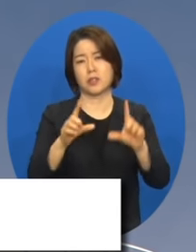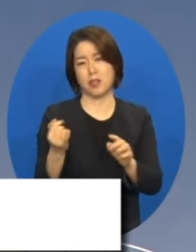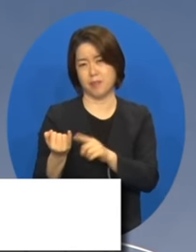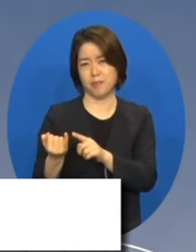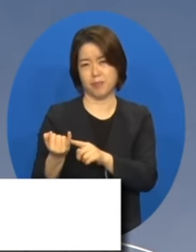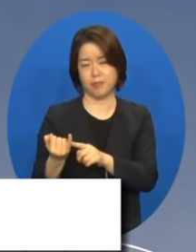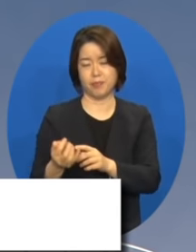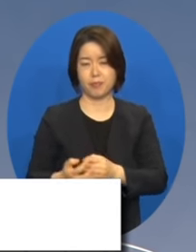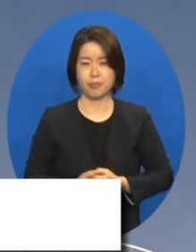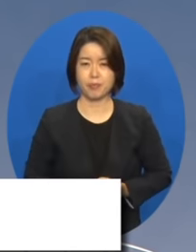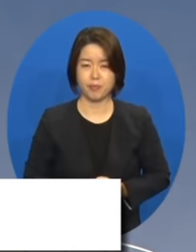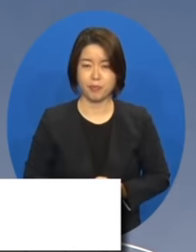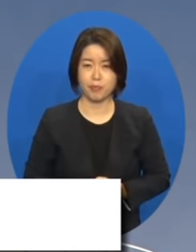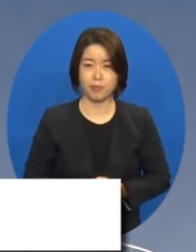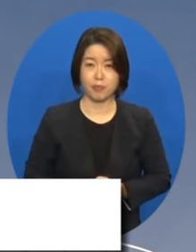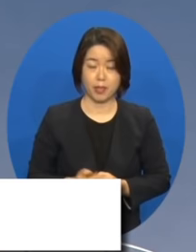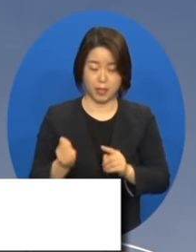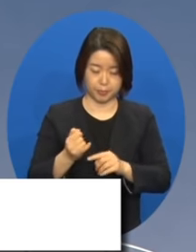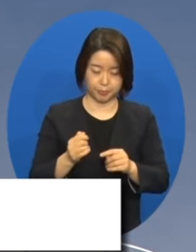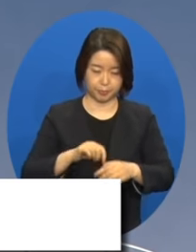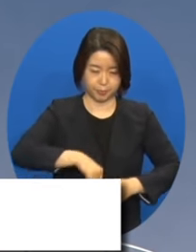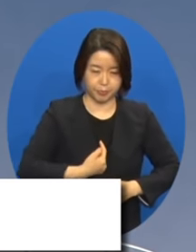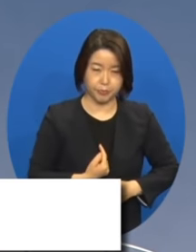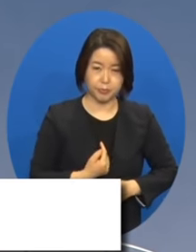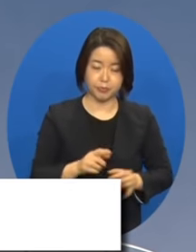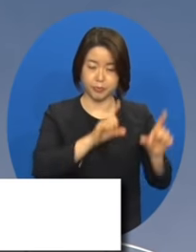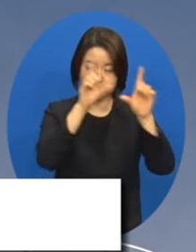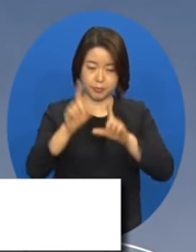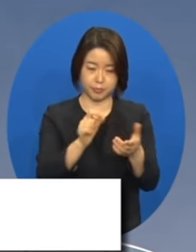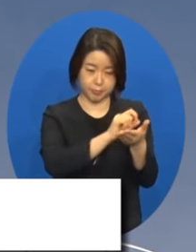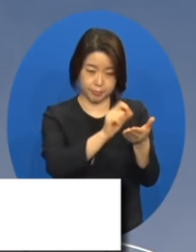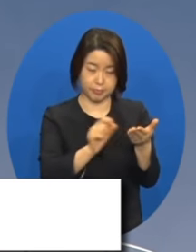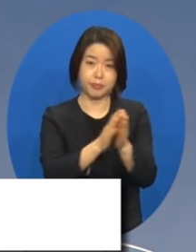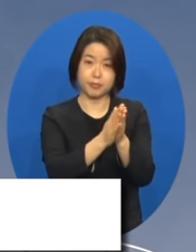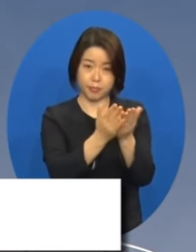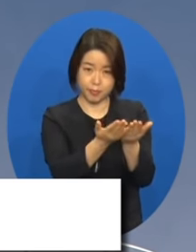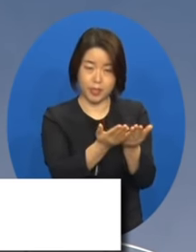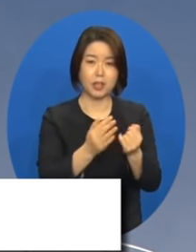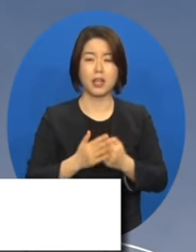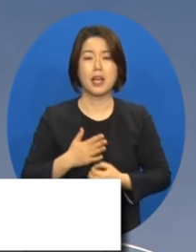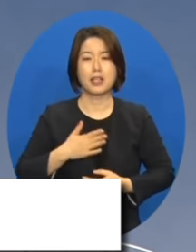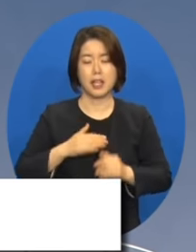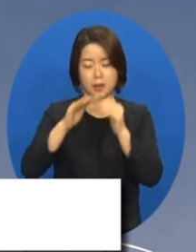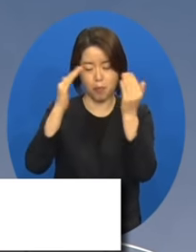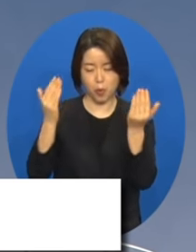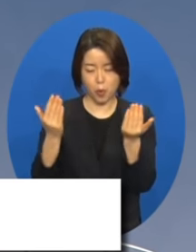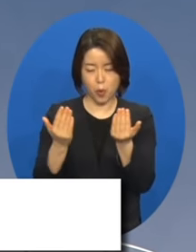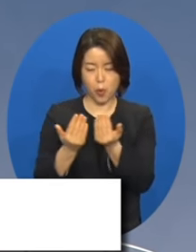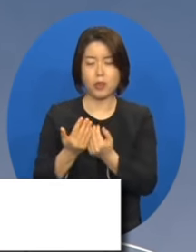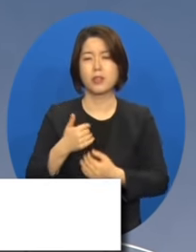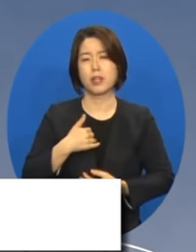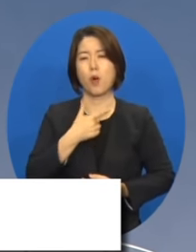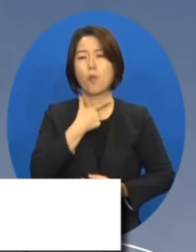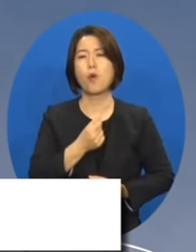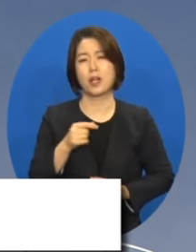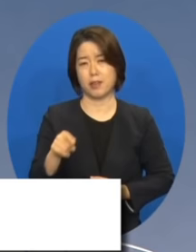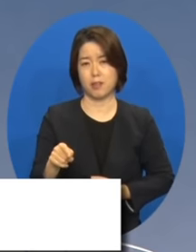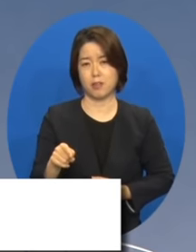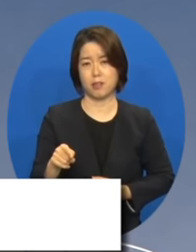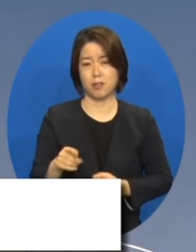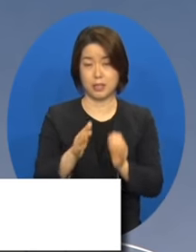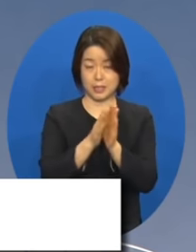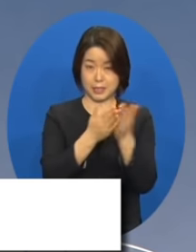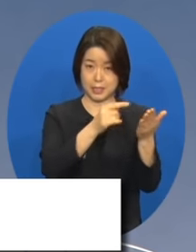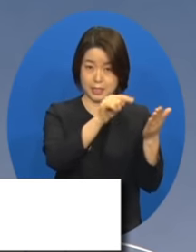그가 쓴 자서전 모든 것이 내게 워 4 모든 것이 내가 원했던 것이었다 그